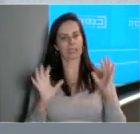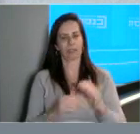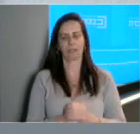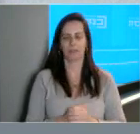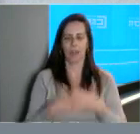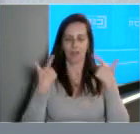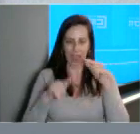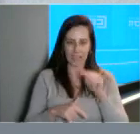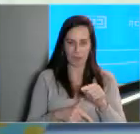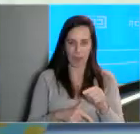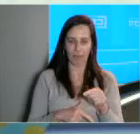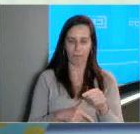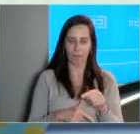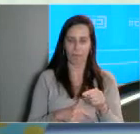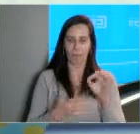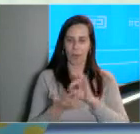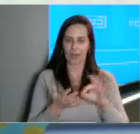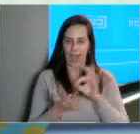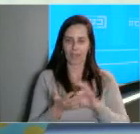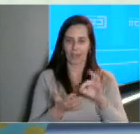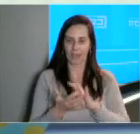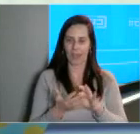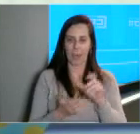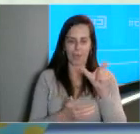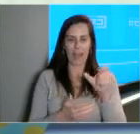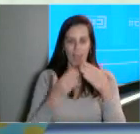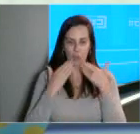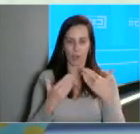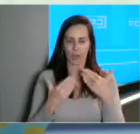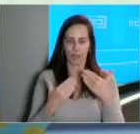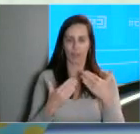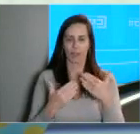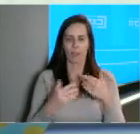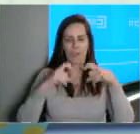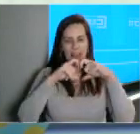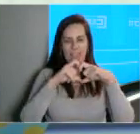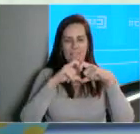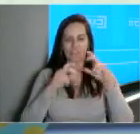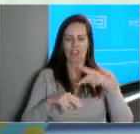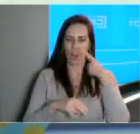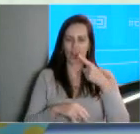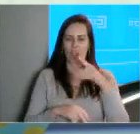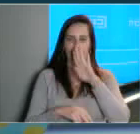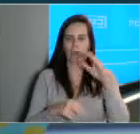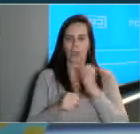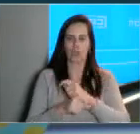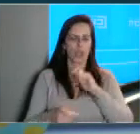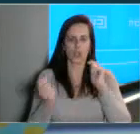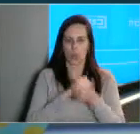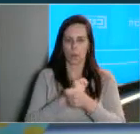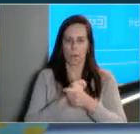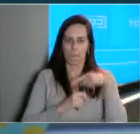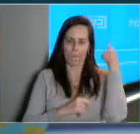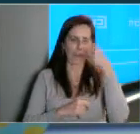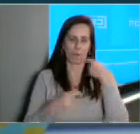וקלה. וההסבר לכך שהוא כתב את אותה המילה תודה עם אייקון לב, כי אפשר לראות שנתניהו עשה שינוי